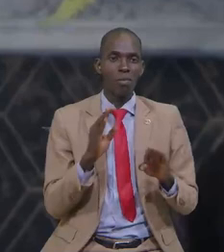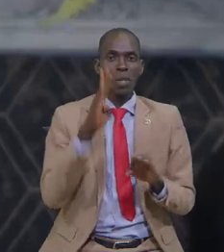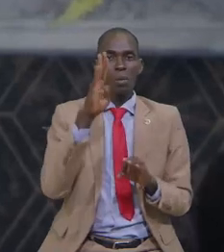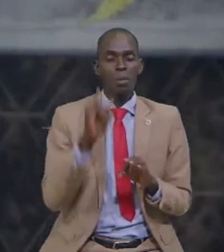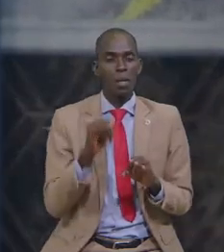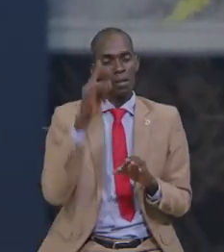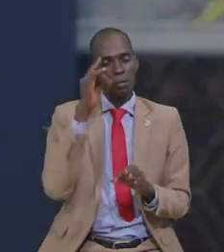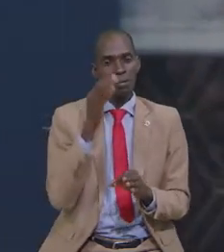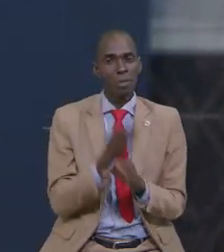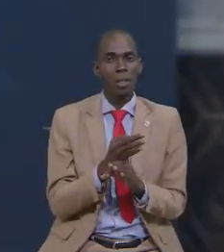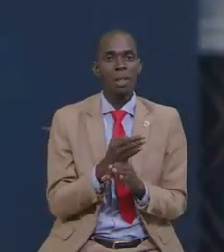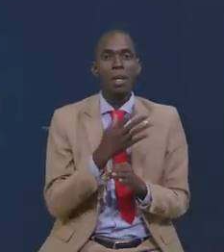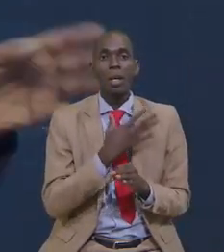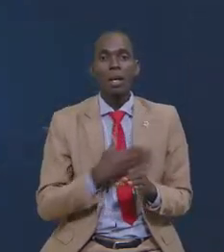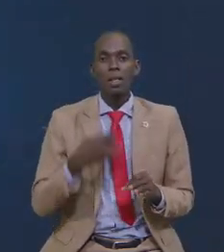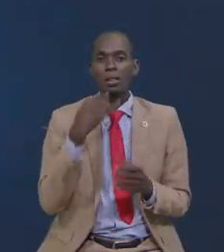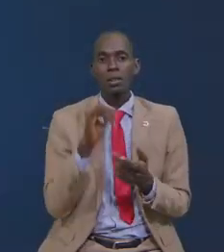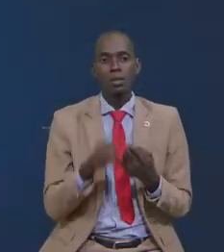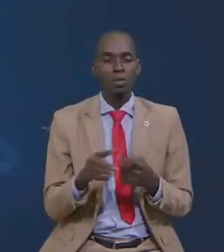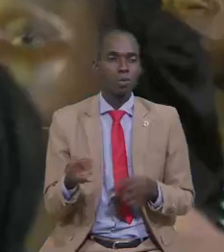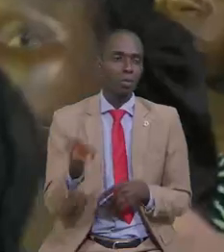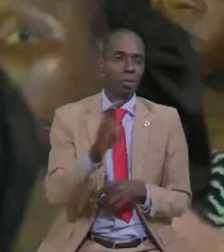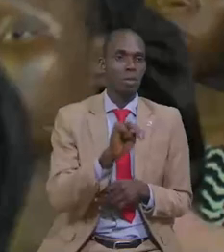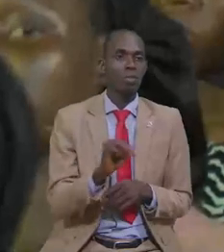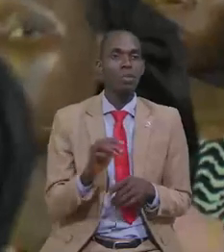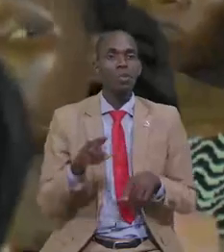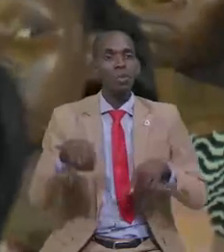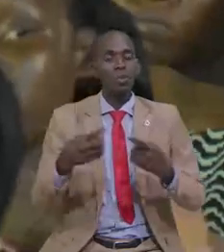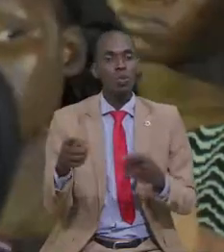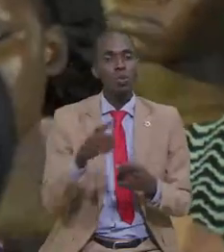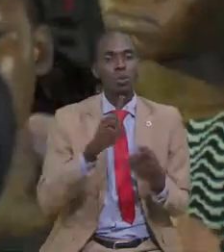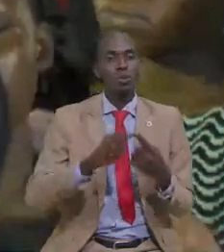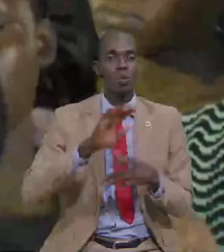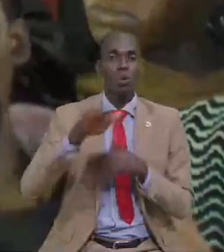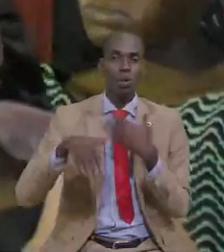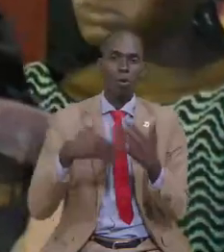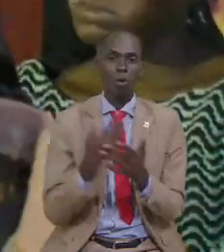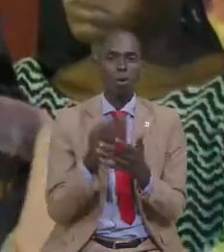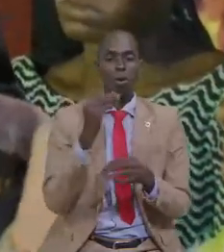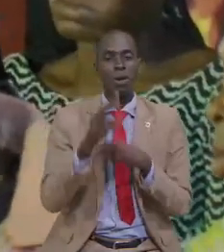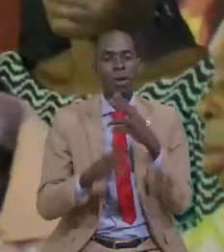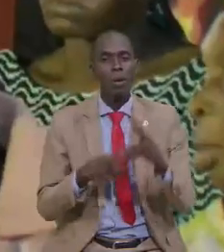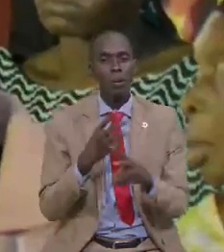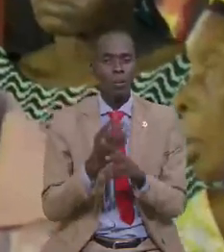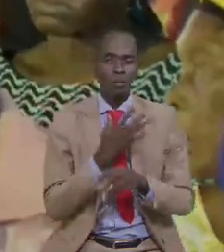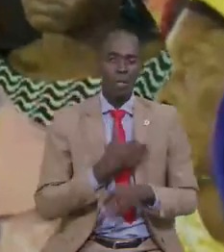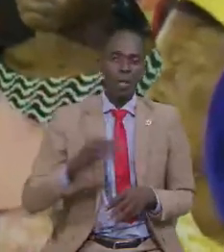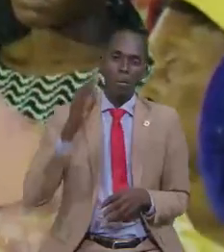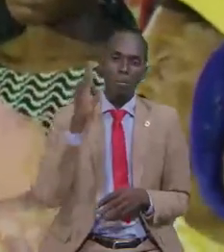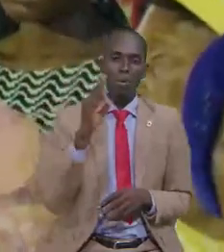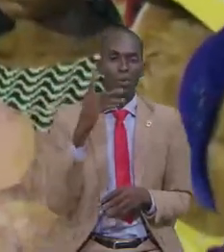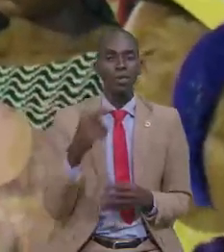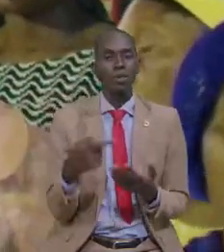foi, la libération par la foi. Et puis il leur dit, allez par tout le